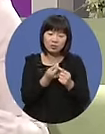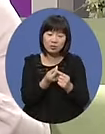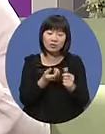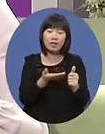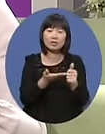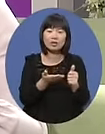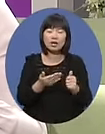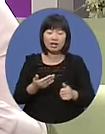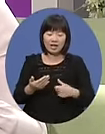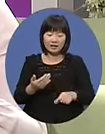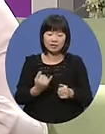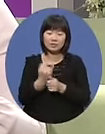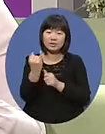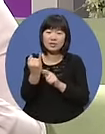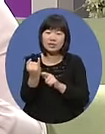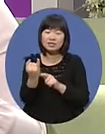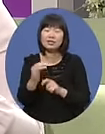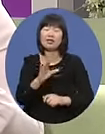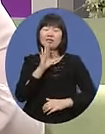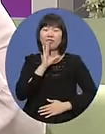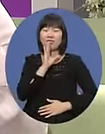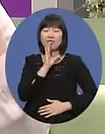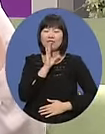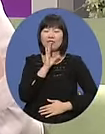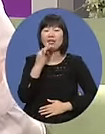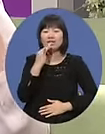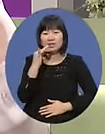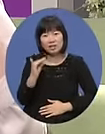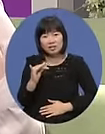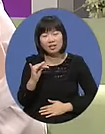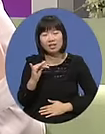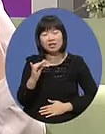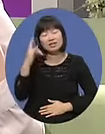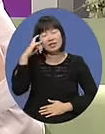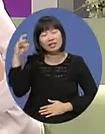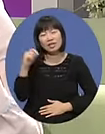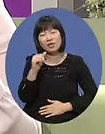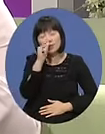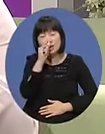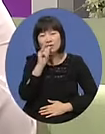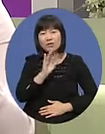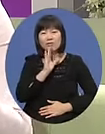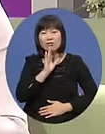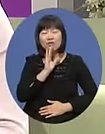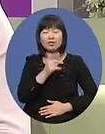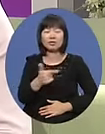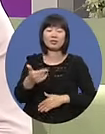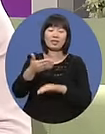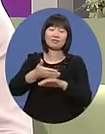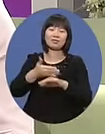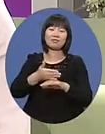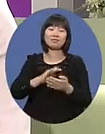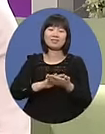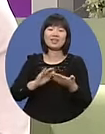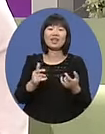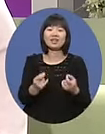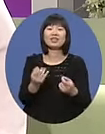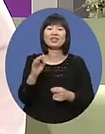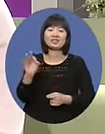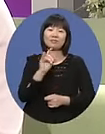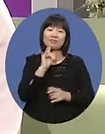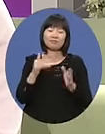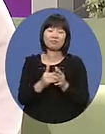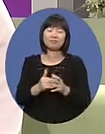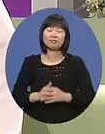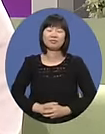해주시면 며느리들은 그래도 참 그러니까 당연하게 생각을 하고도 너무 감사합니다 이렇게 받아들이거든요.